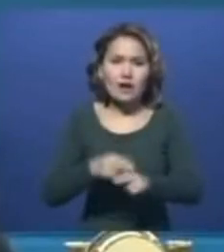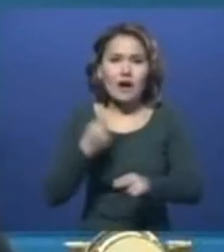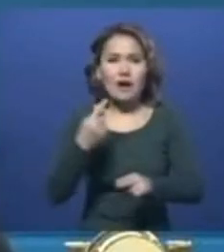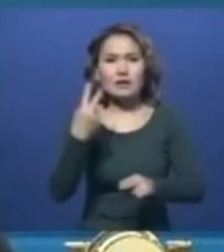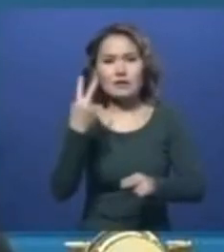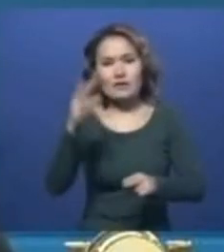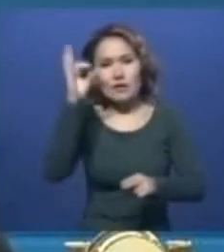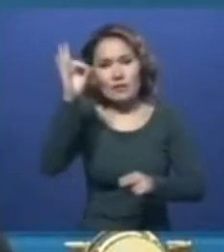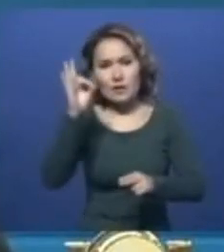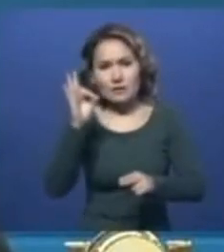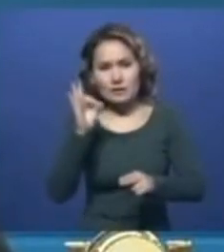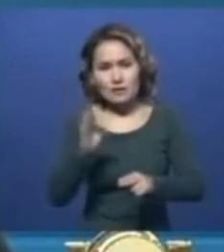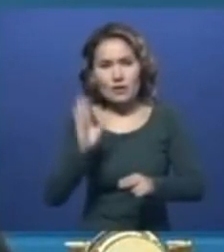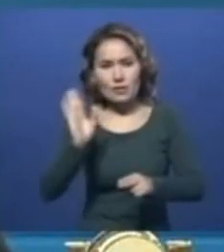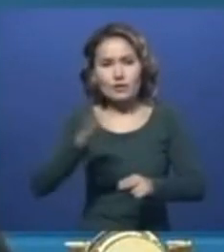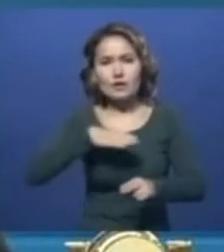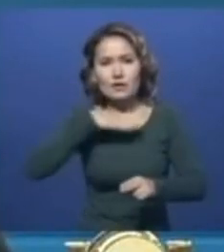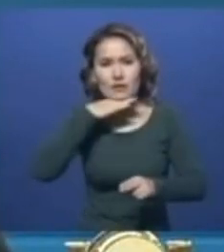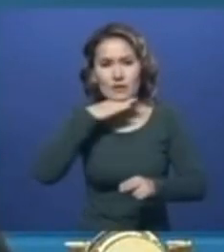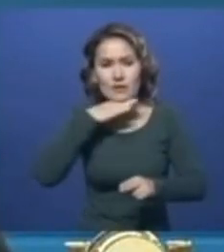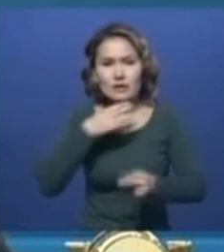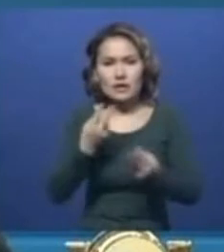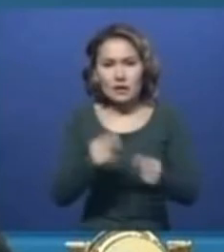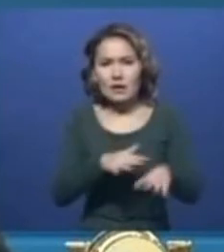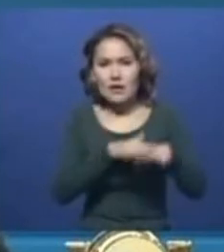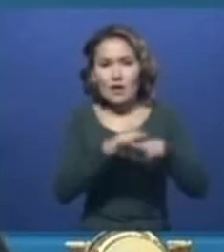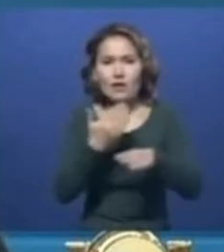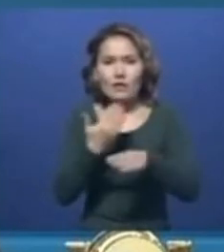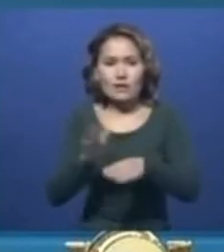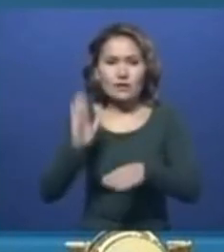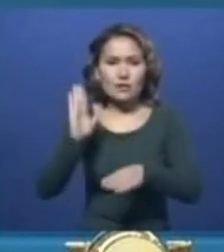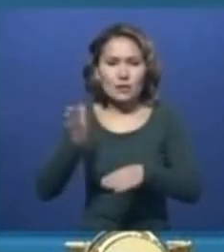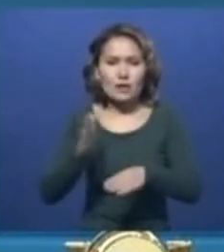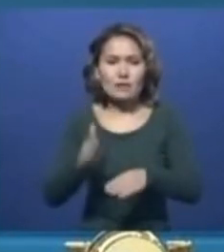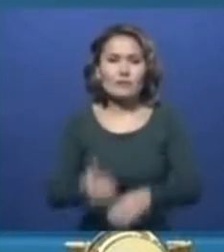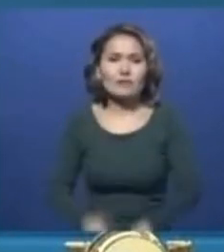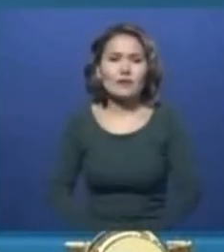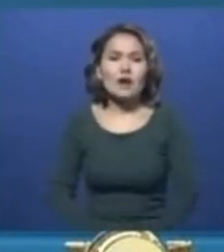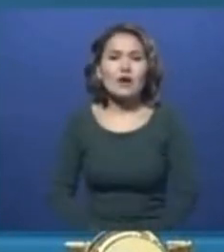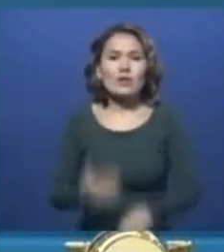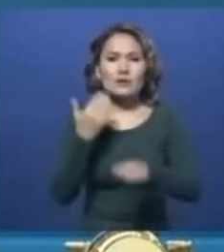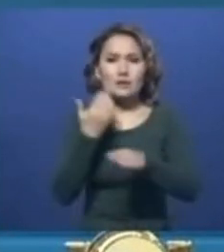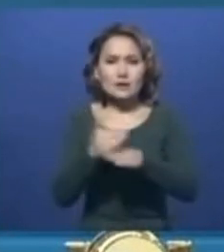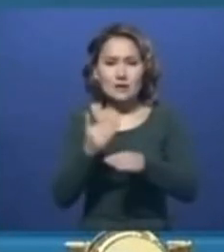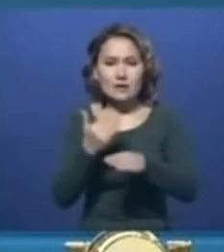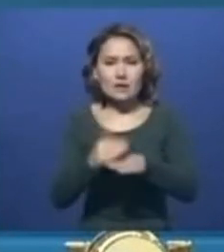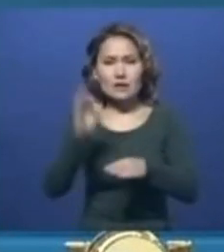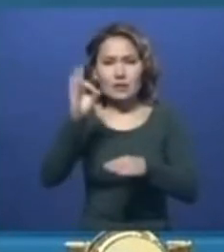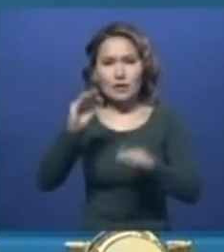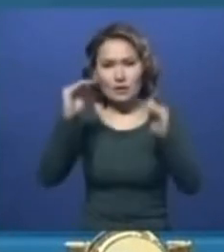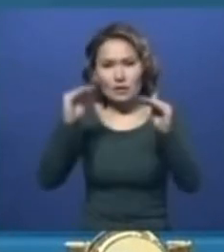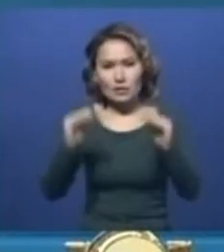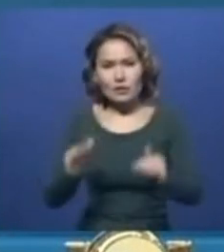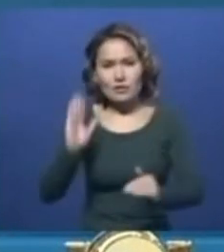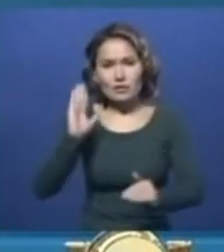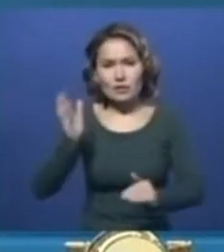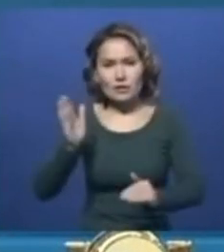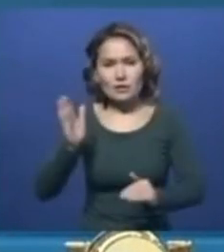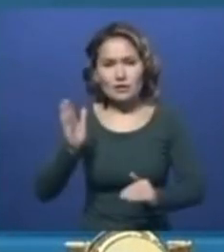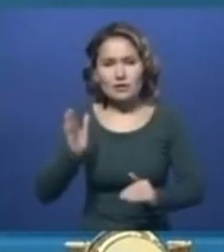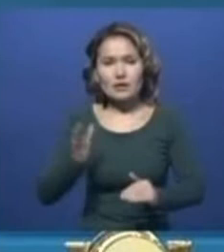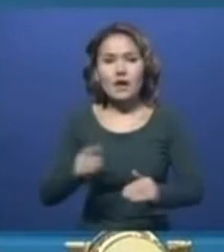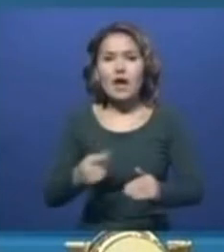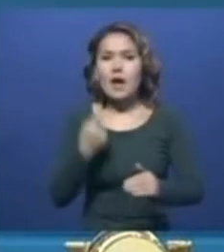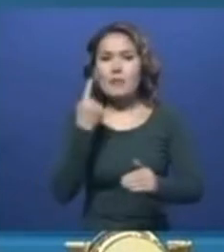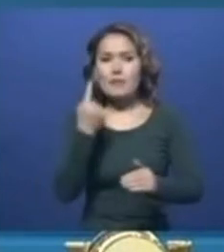1-2% будет достаточно. Будем тратить на это. За кредит позволит снизить стоимость его приобретения. Отсутствие